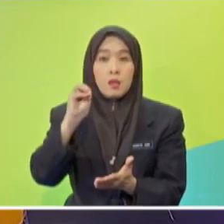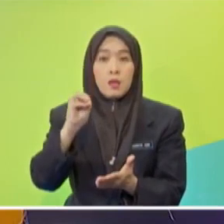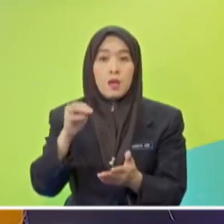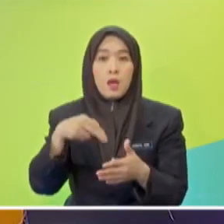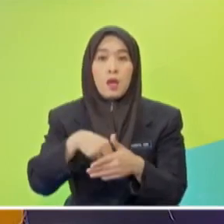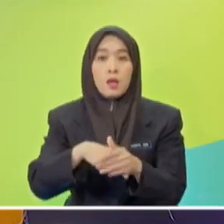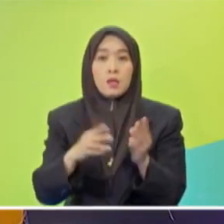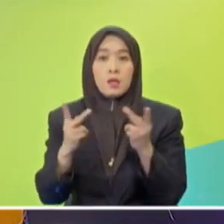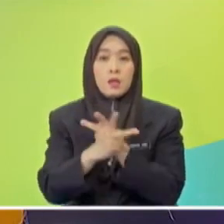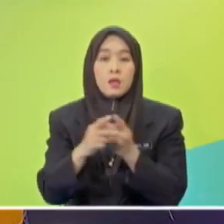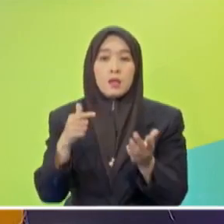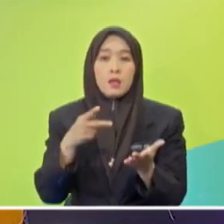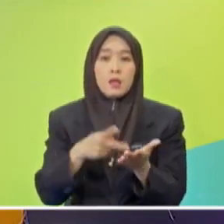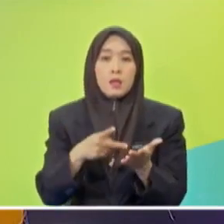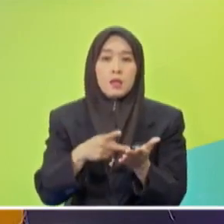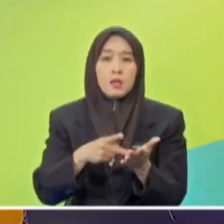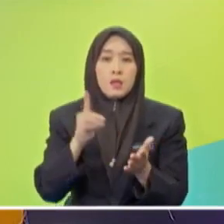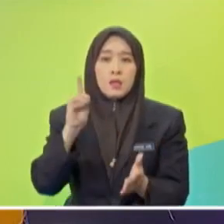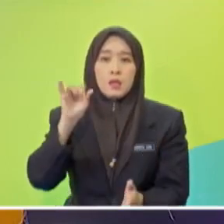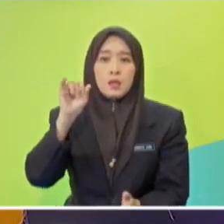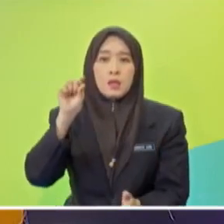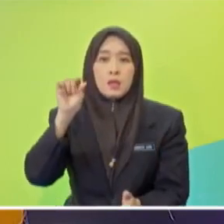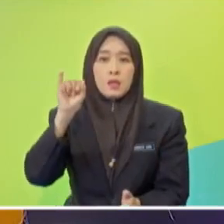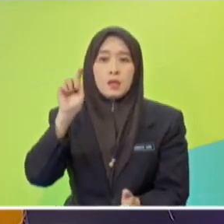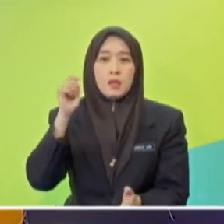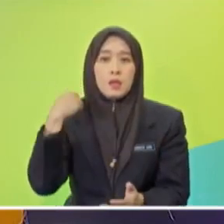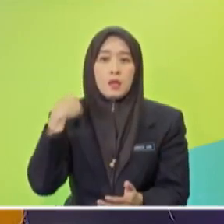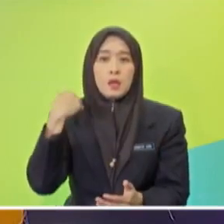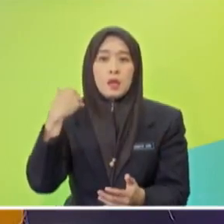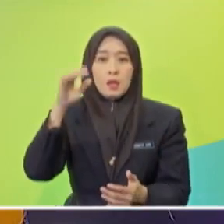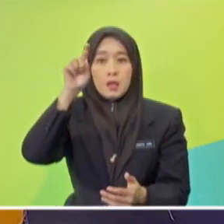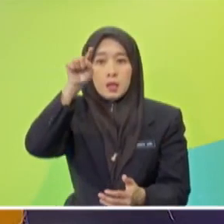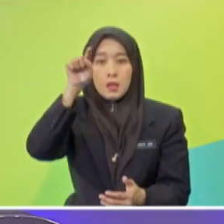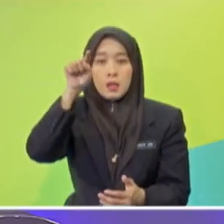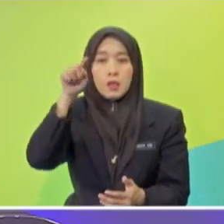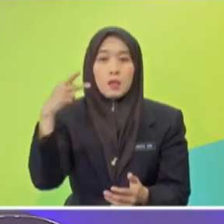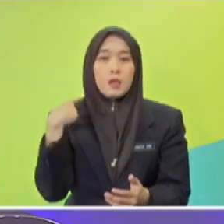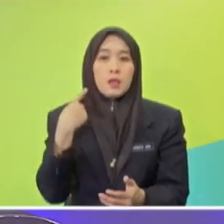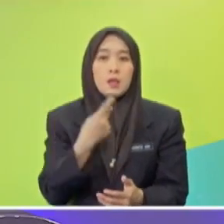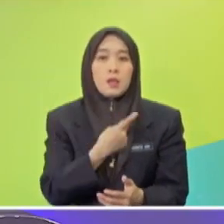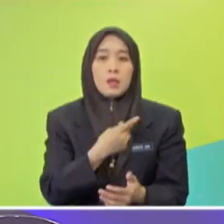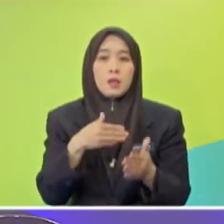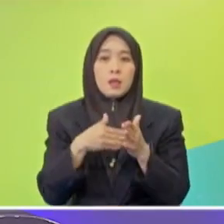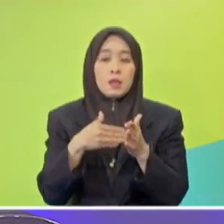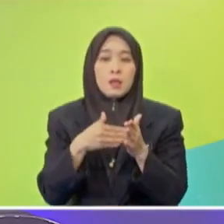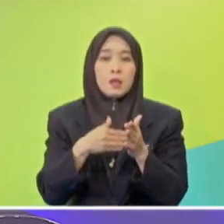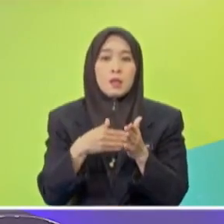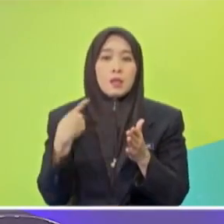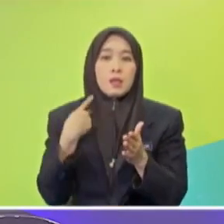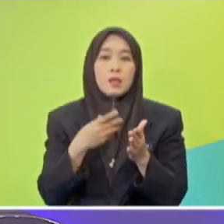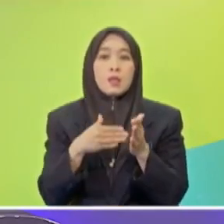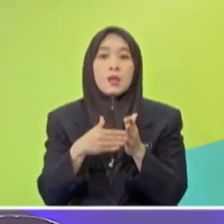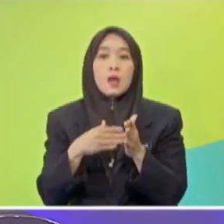yang ada titik itu ah Lepas itu kita kena ee gerakkan titik itu